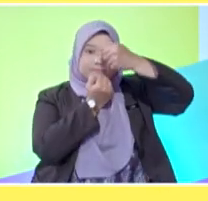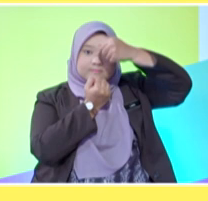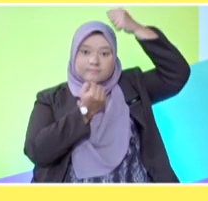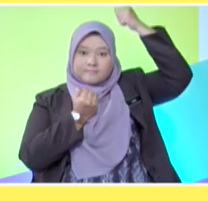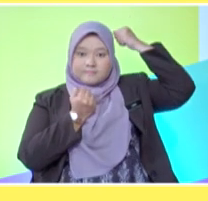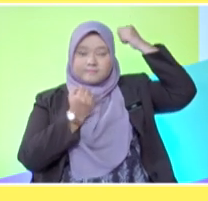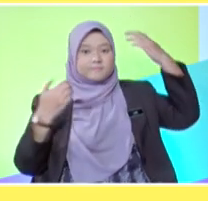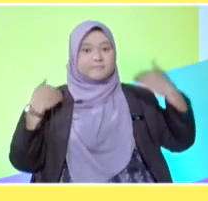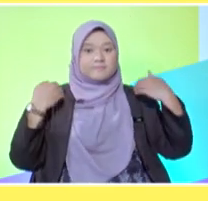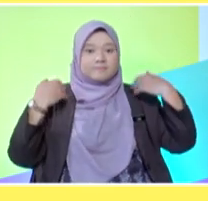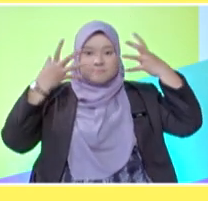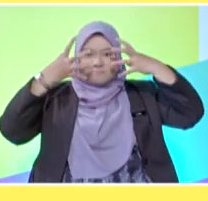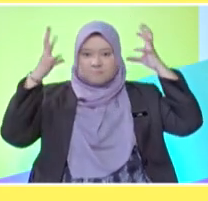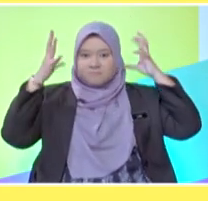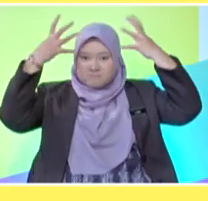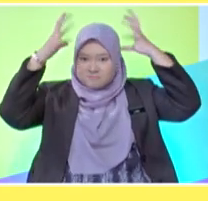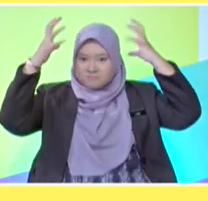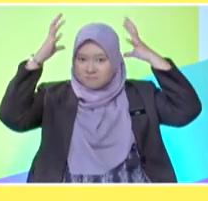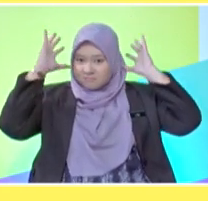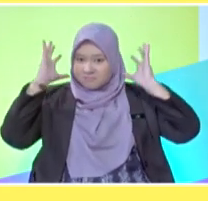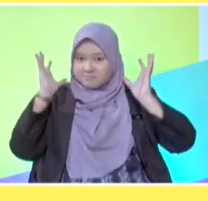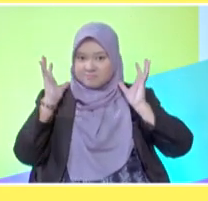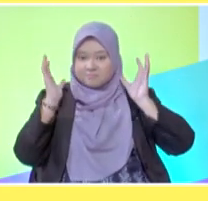Ayo money namanya singa